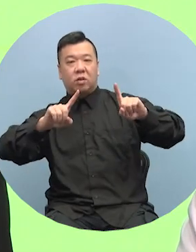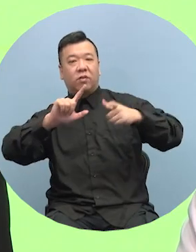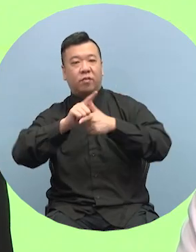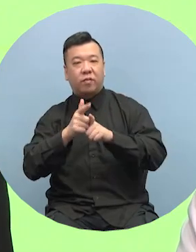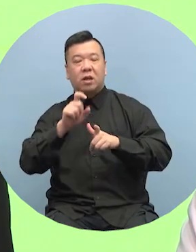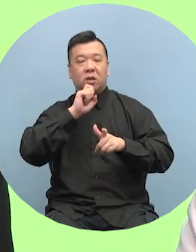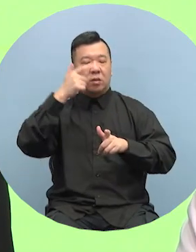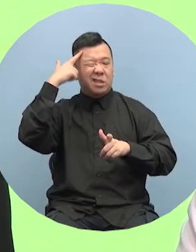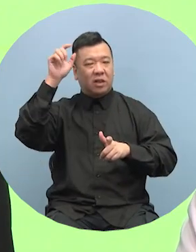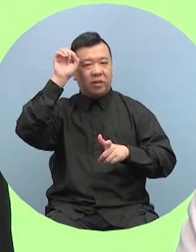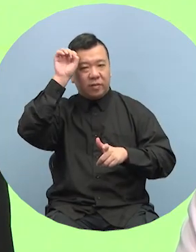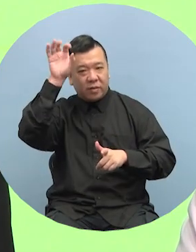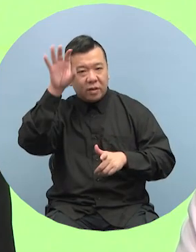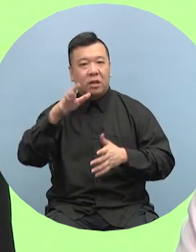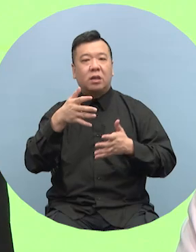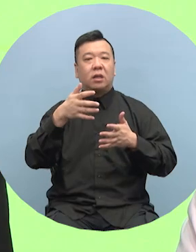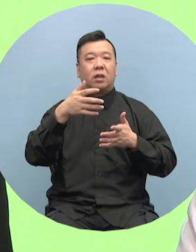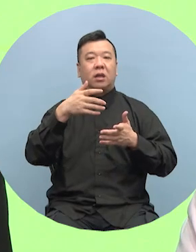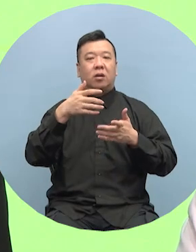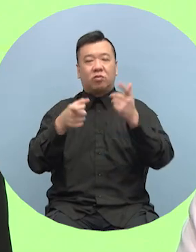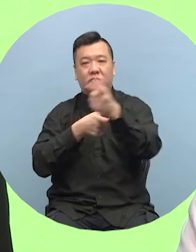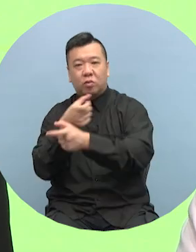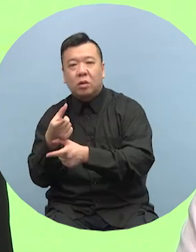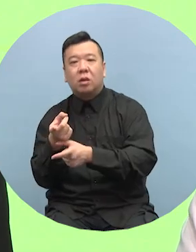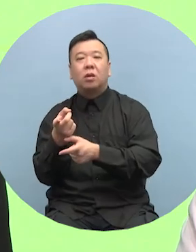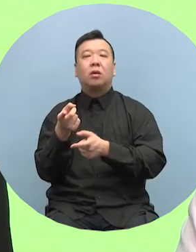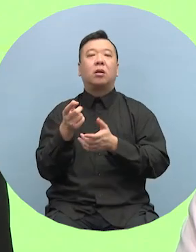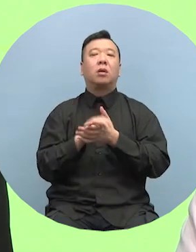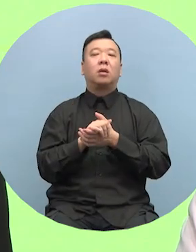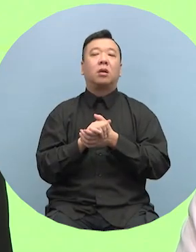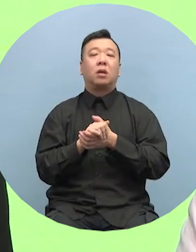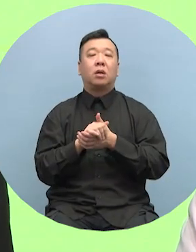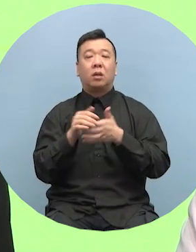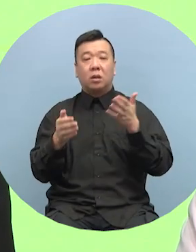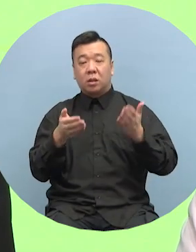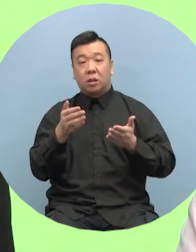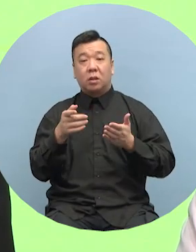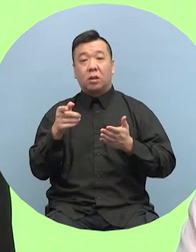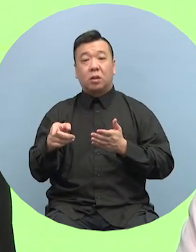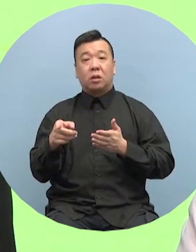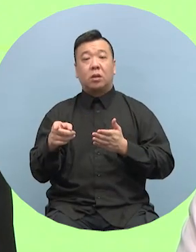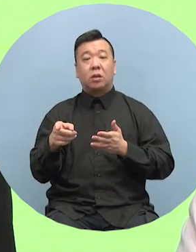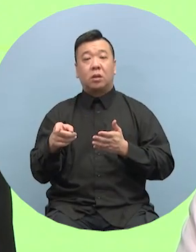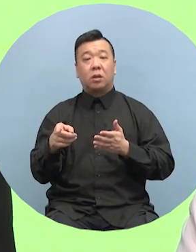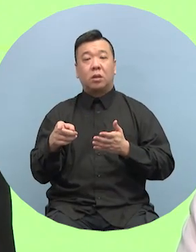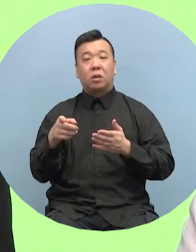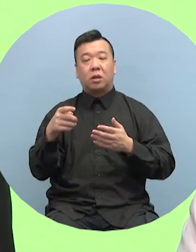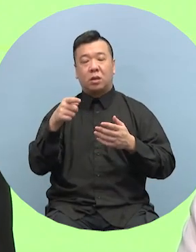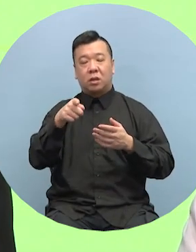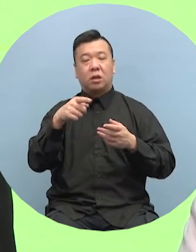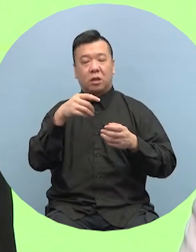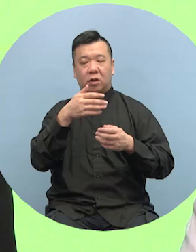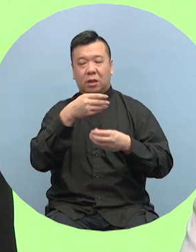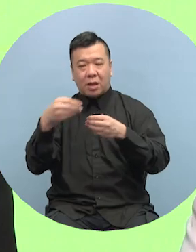新嘅一啲概念。無論喺佢個財政方面啦，佢個教職員嘅來